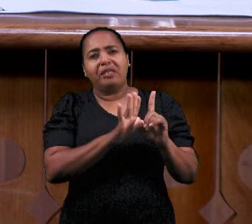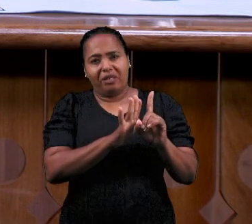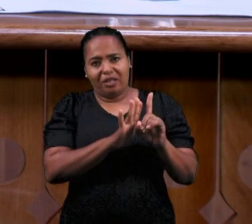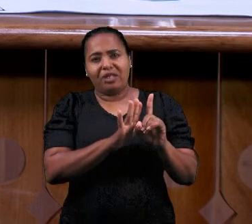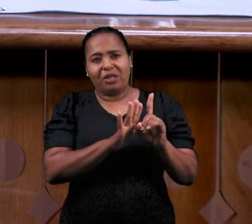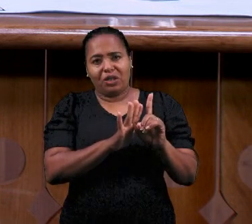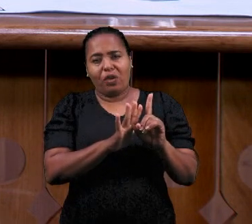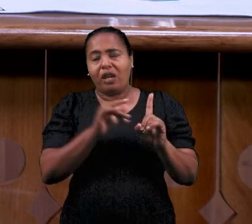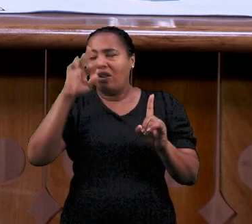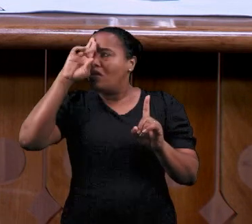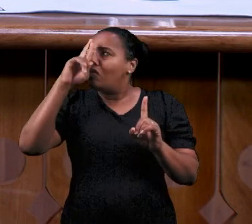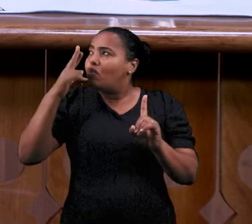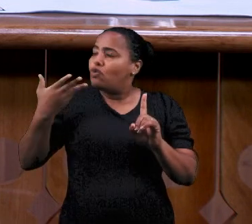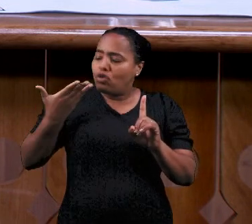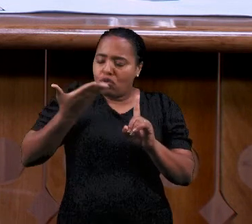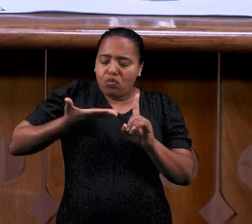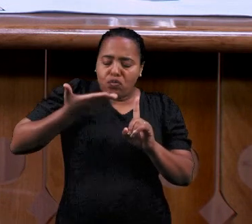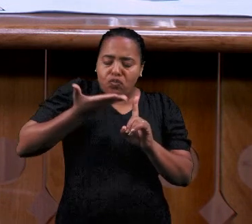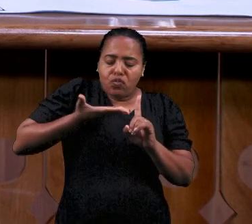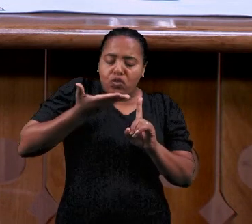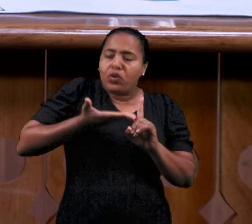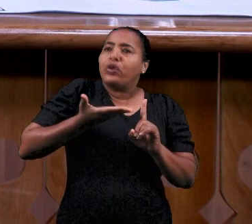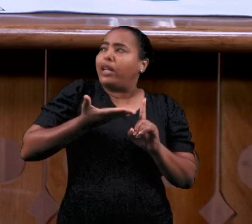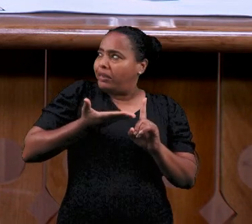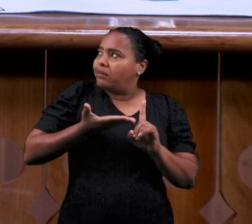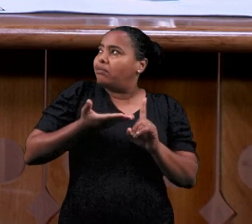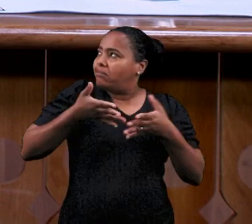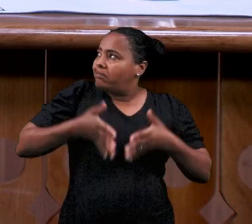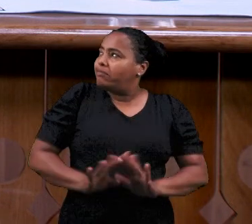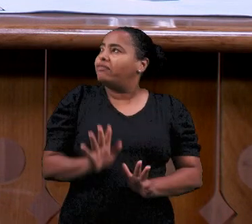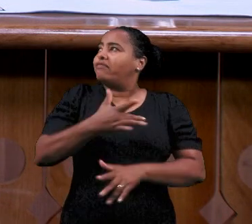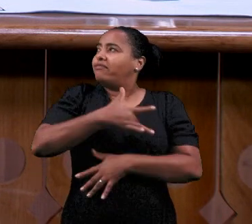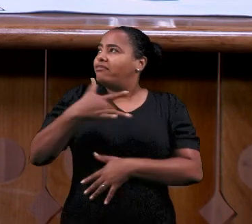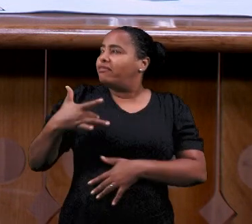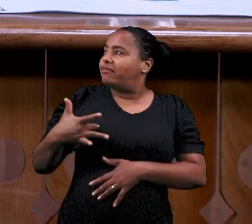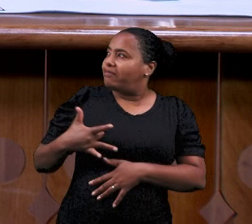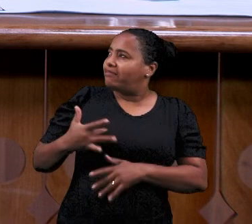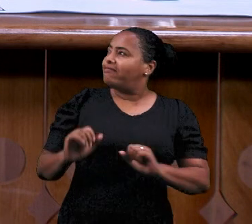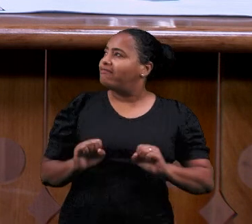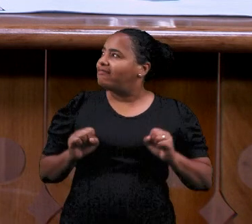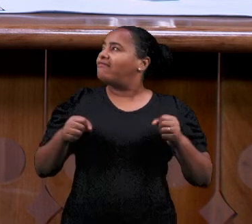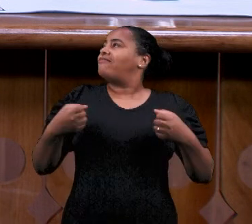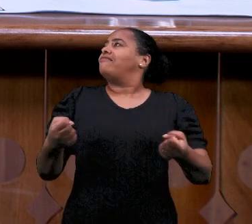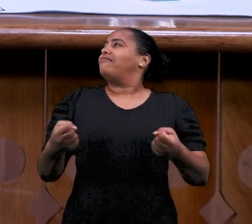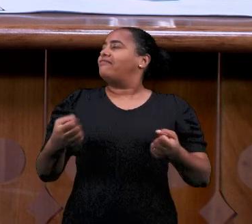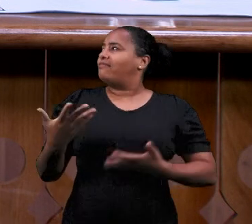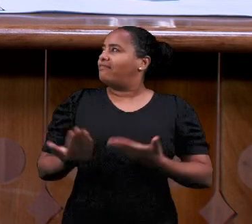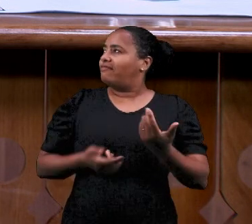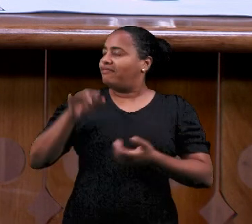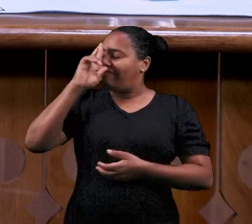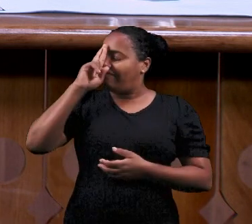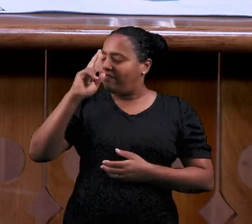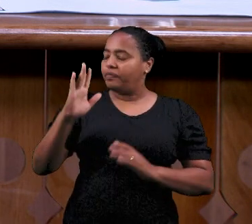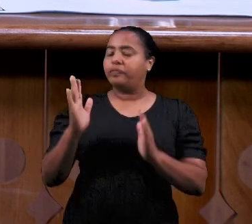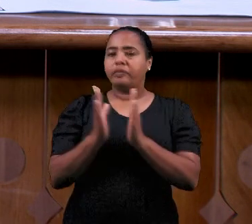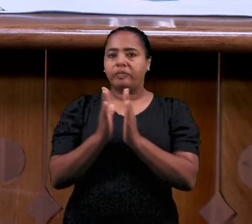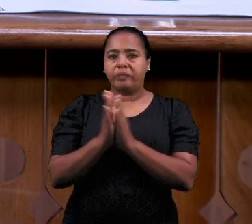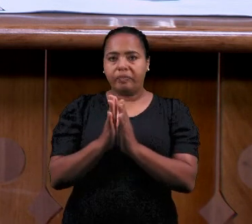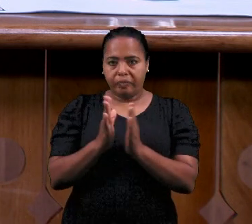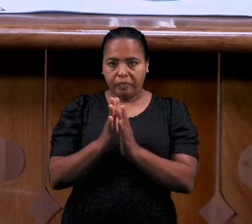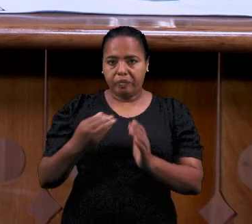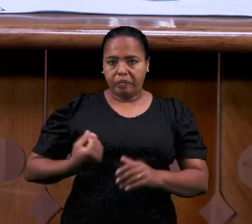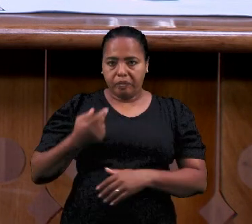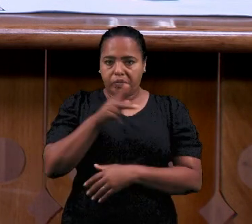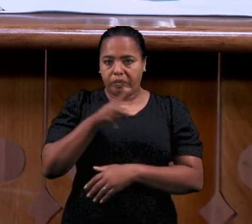ventre soient aussi, Seigneur, sur le soin afin qu'elles puissent naître avec santé et disposition pour te servir. Nous prions pour